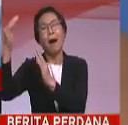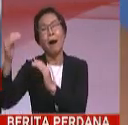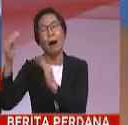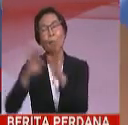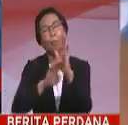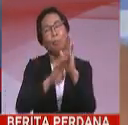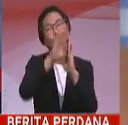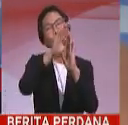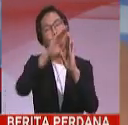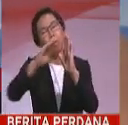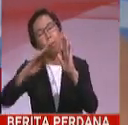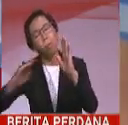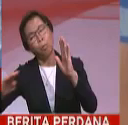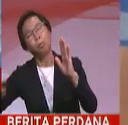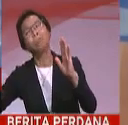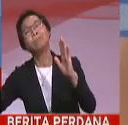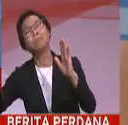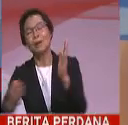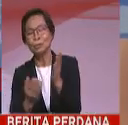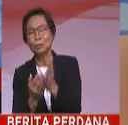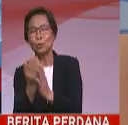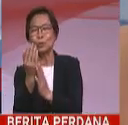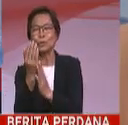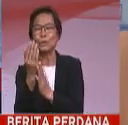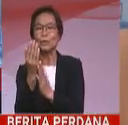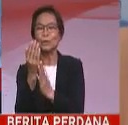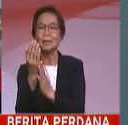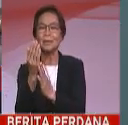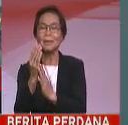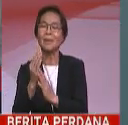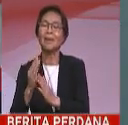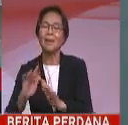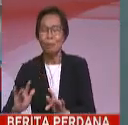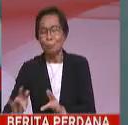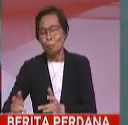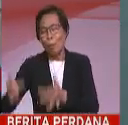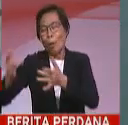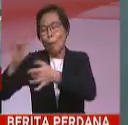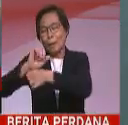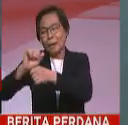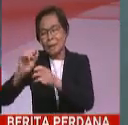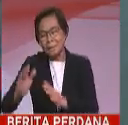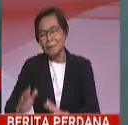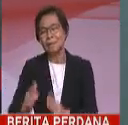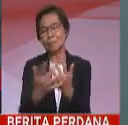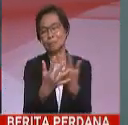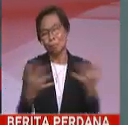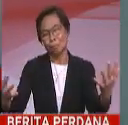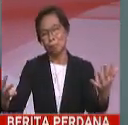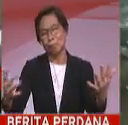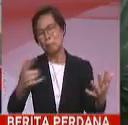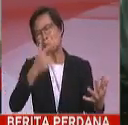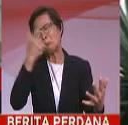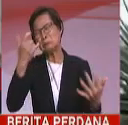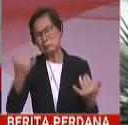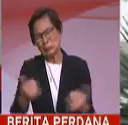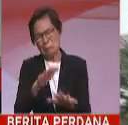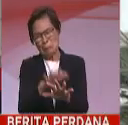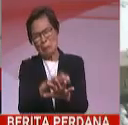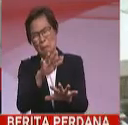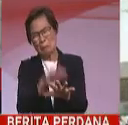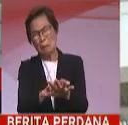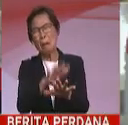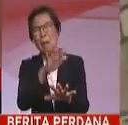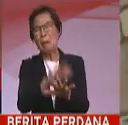jangkitan COVID-19 sekaligus mengimbangi beban petugas dan fasiliti kesihatan yang berdepan kesesakan sekiranya